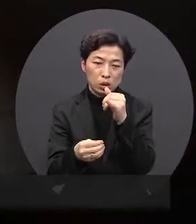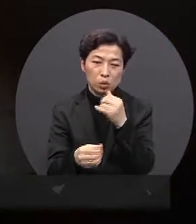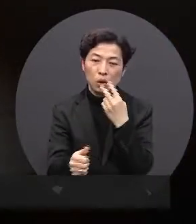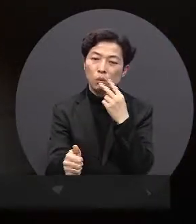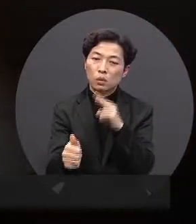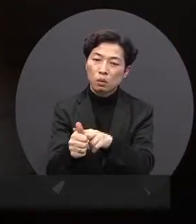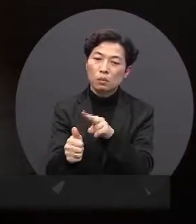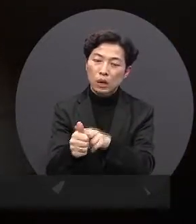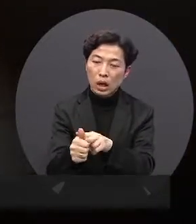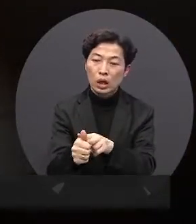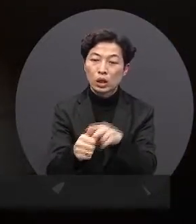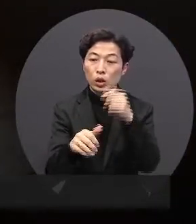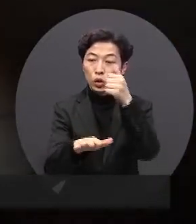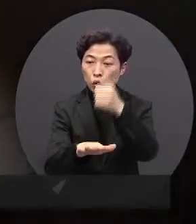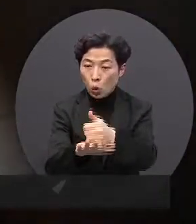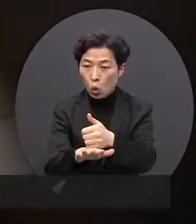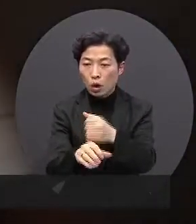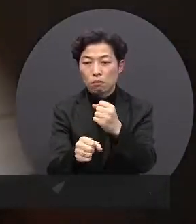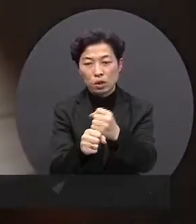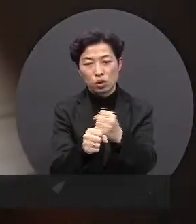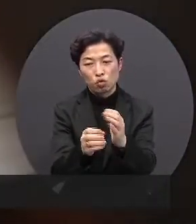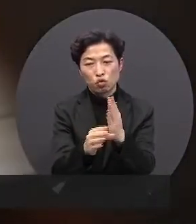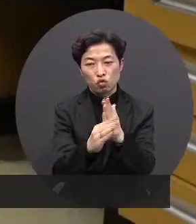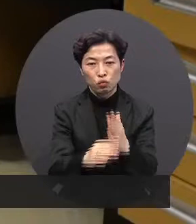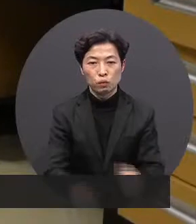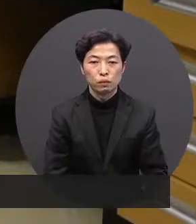과정을 시도한 끝에 그렇게 작업이 나왔죠.